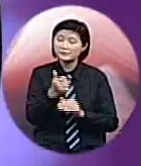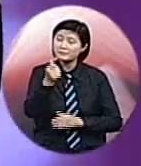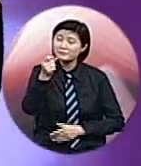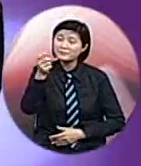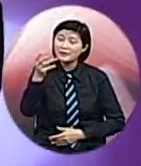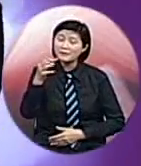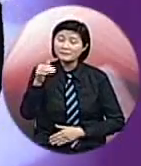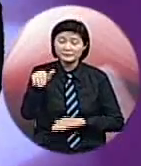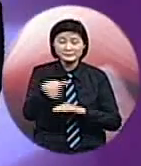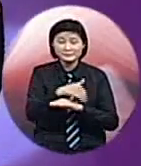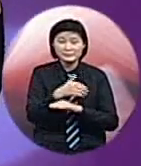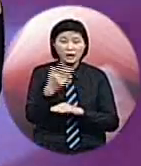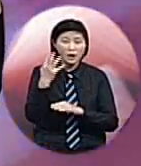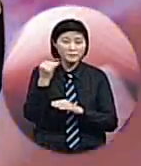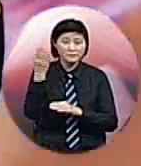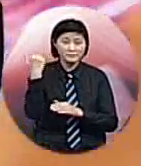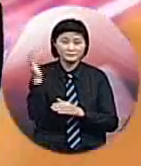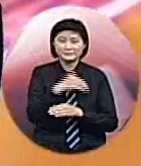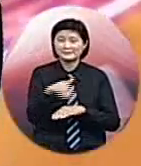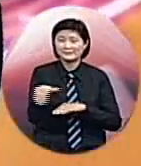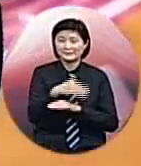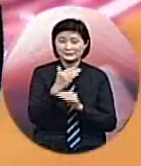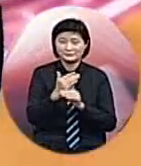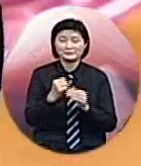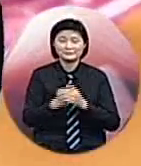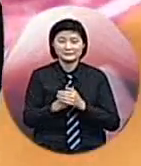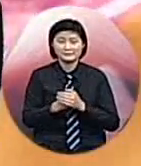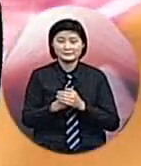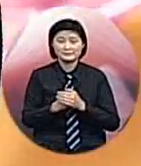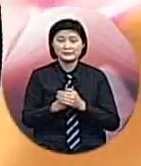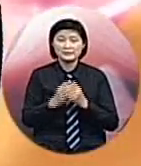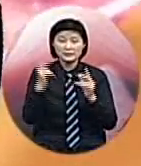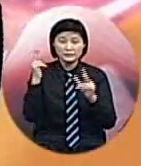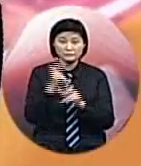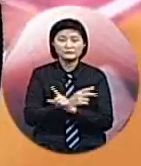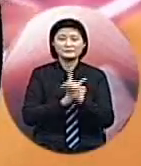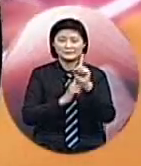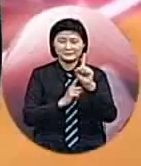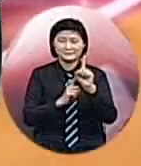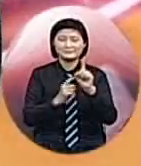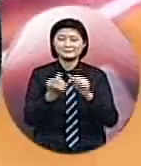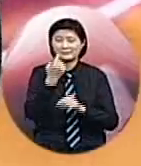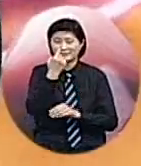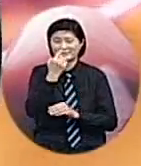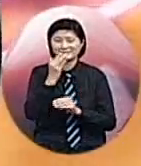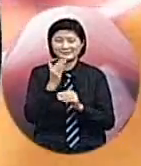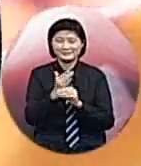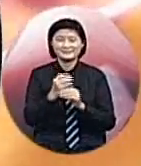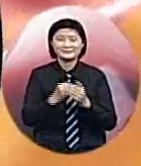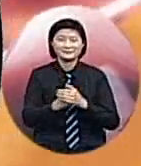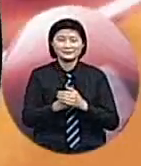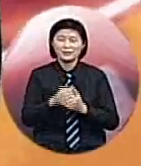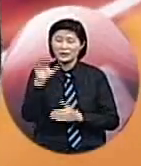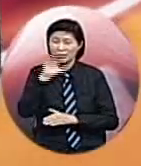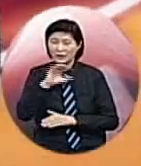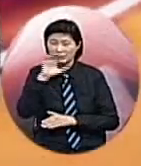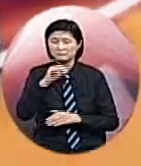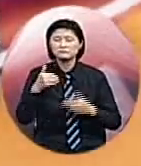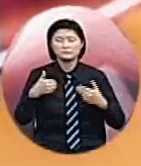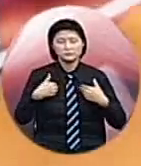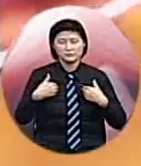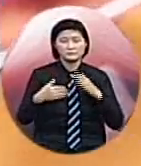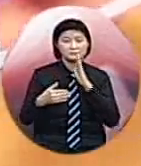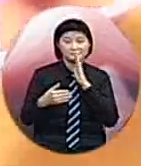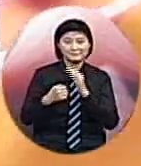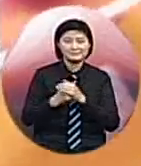번 됐어요. 몇 주 됐어요. 예, 일주일에 네. 몇 번씩 가신가요? 한 번요. 예, 일주일에 한 번씩 가서 또 배우고 연습을 하셔야 돼요.